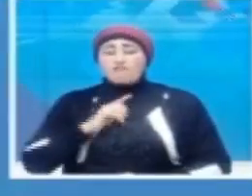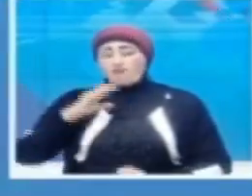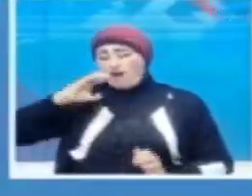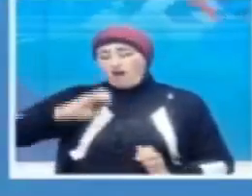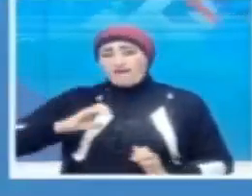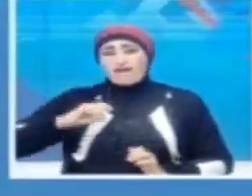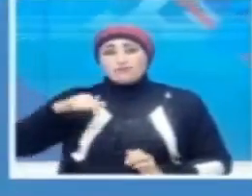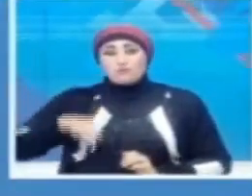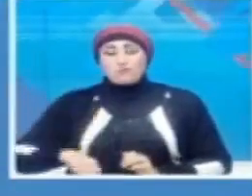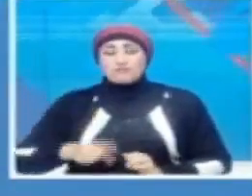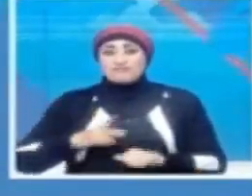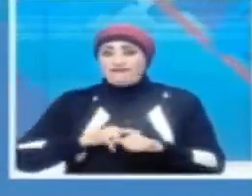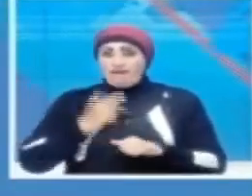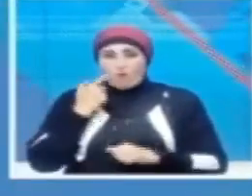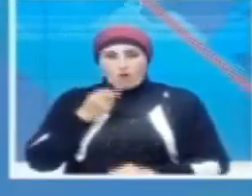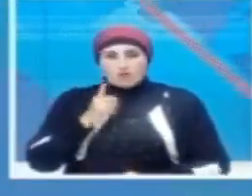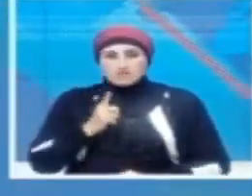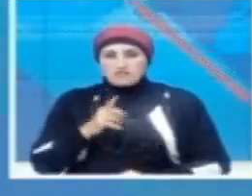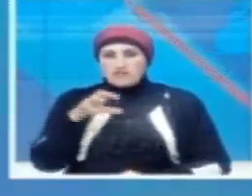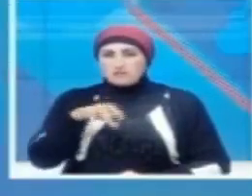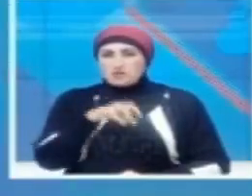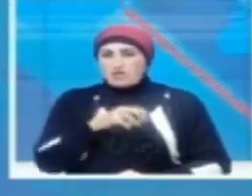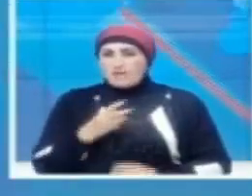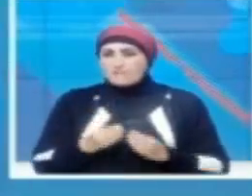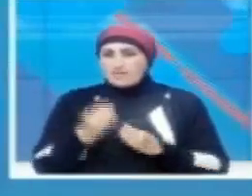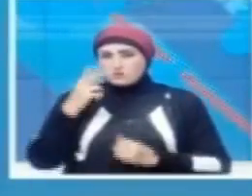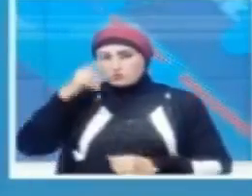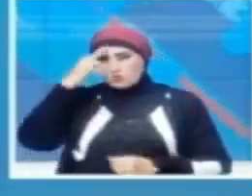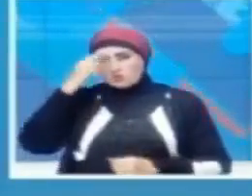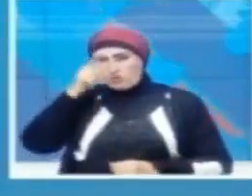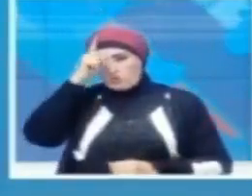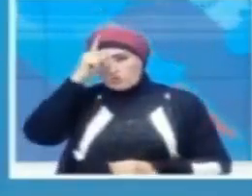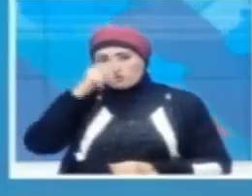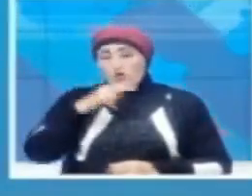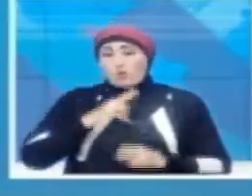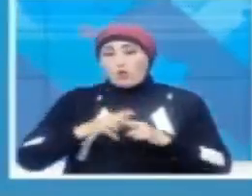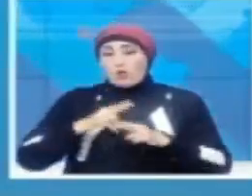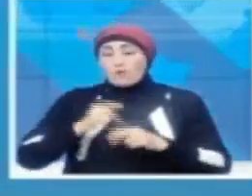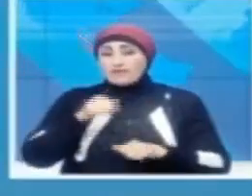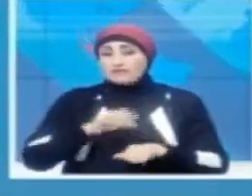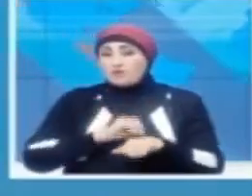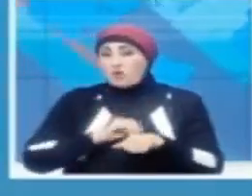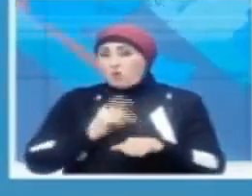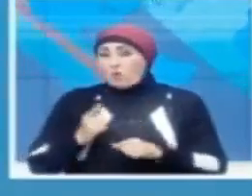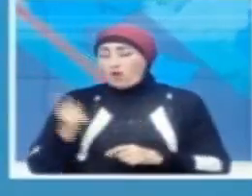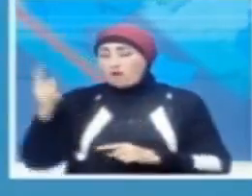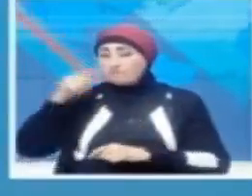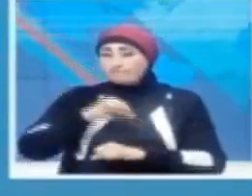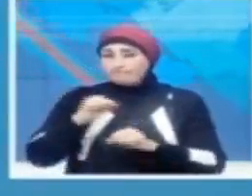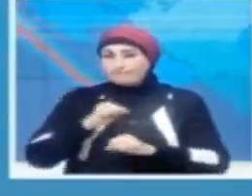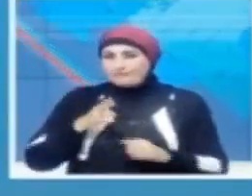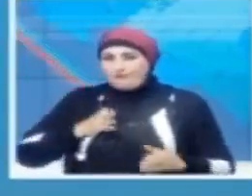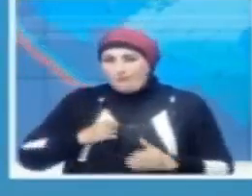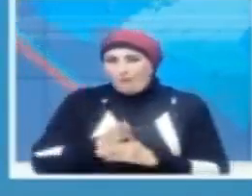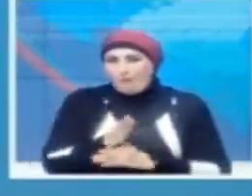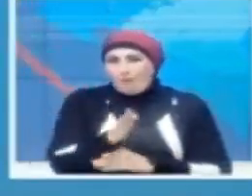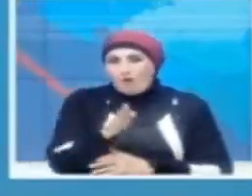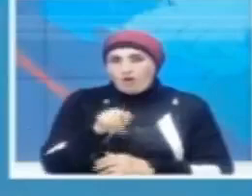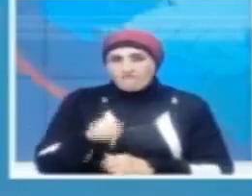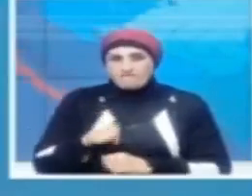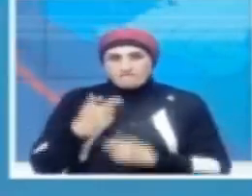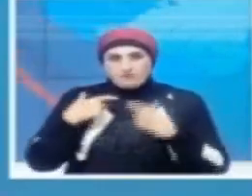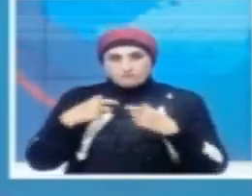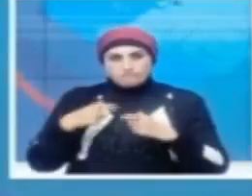القطاع، وحضرت عدة دول من بينها السعودية والأردن والكويت من أي عملية عسكرية في رفح والتي